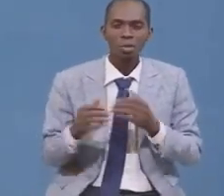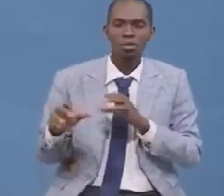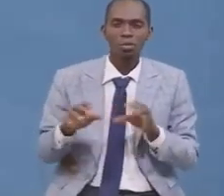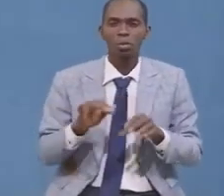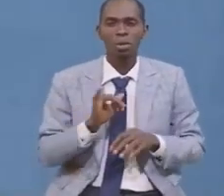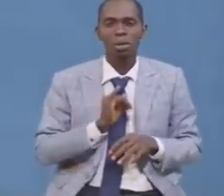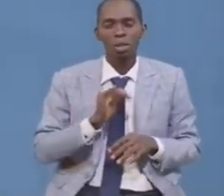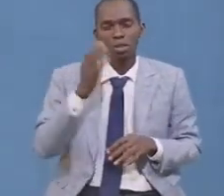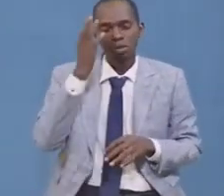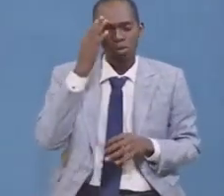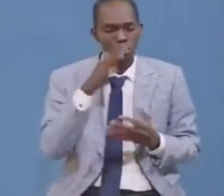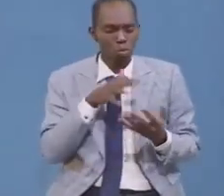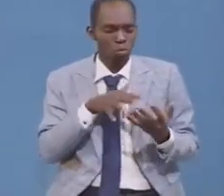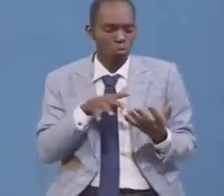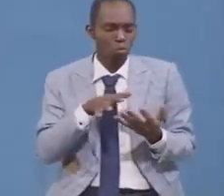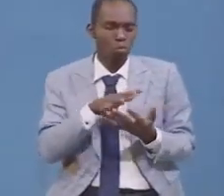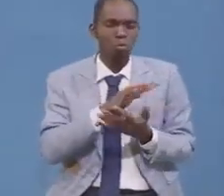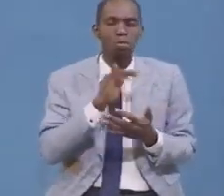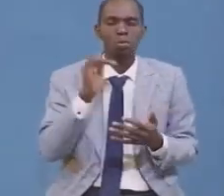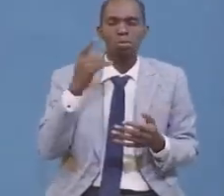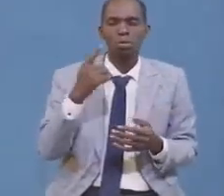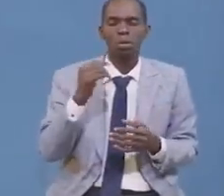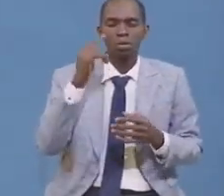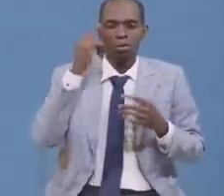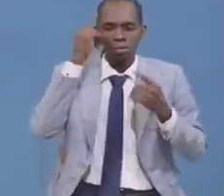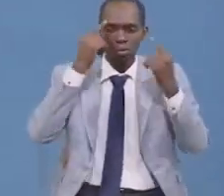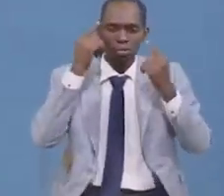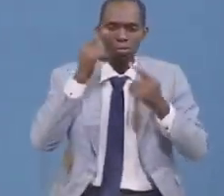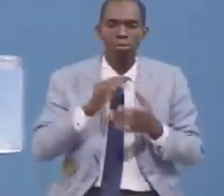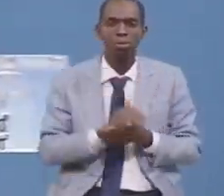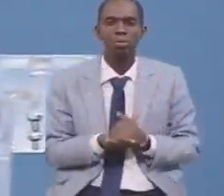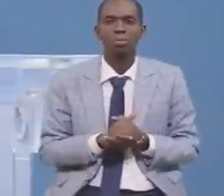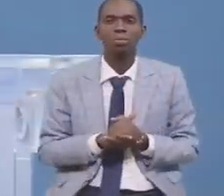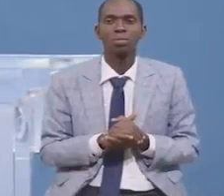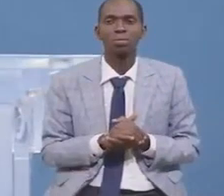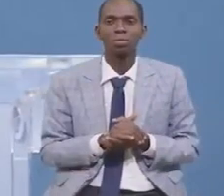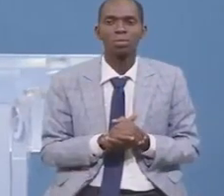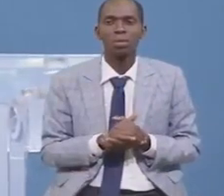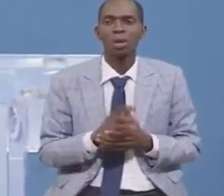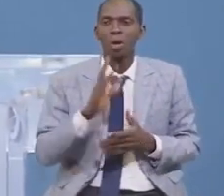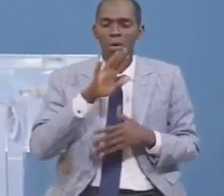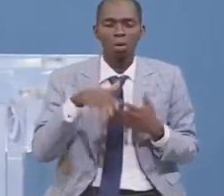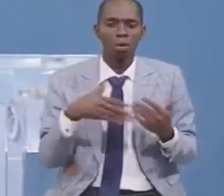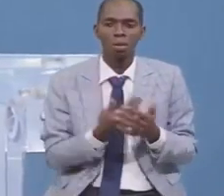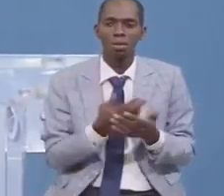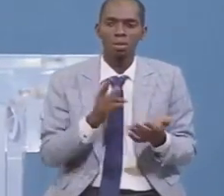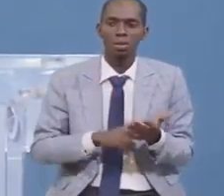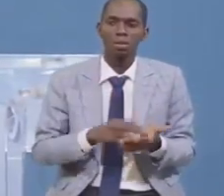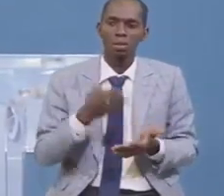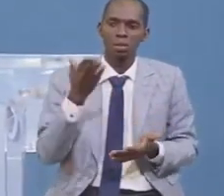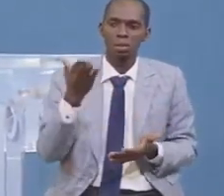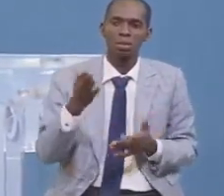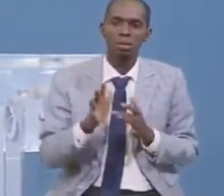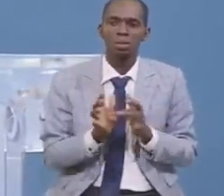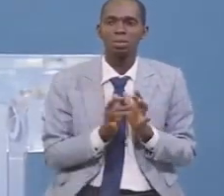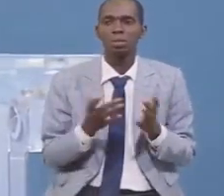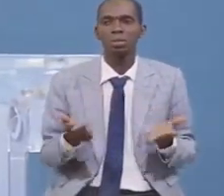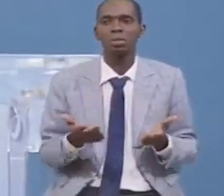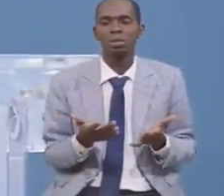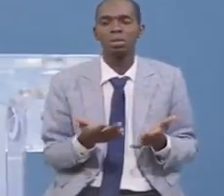know those thoughts? ఆయన ఆలోచనలు నేను ఎలా తెలుసుకోవాలి? They are here. అవన్నీ ఇక్కడ ఉన్నాయి. He